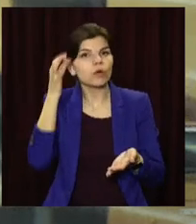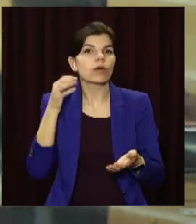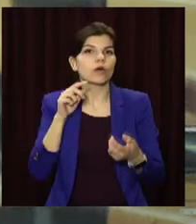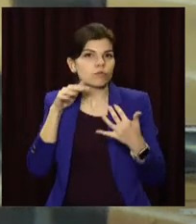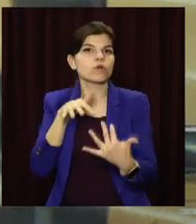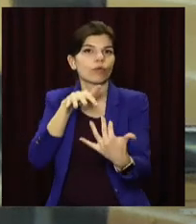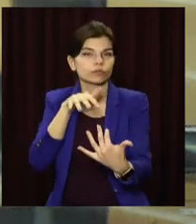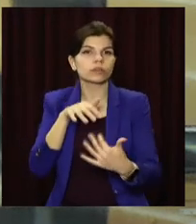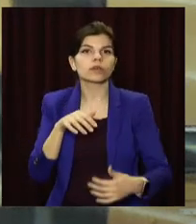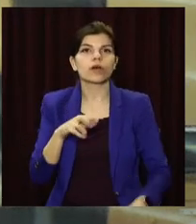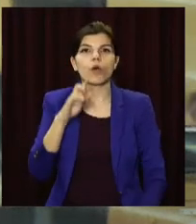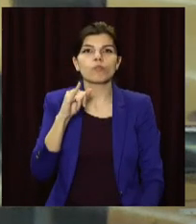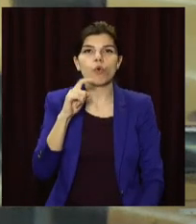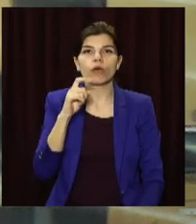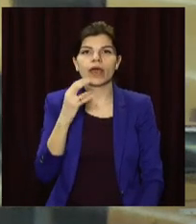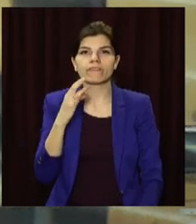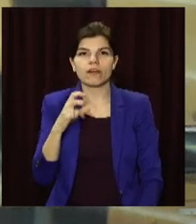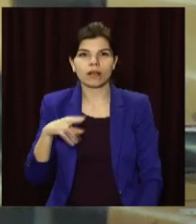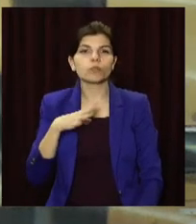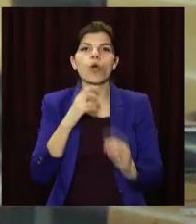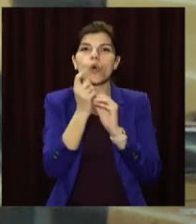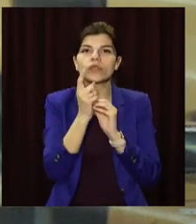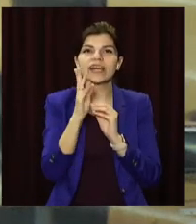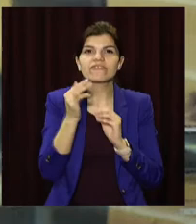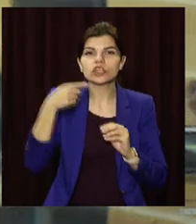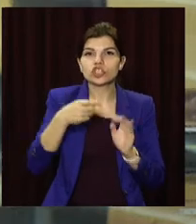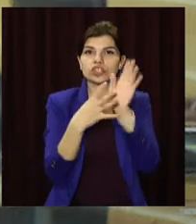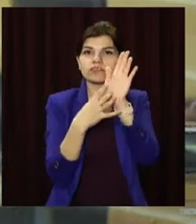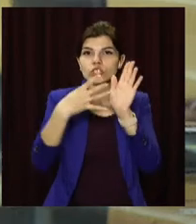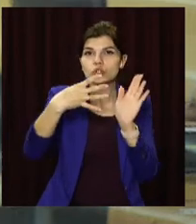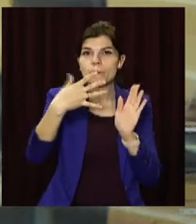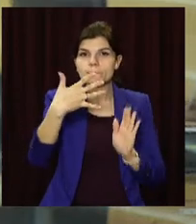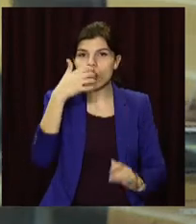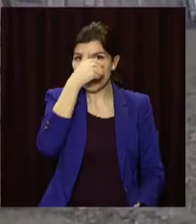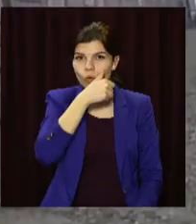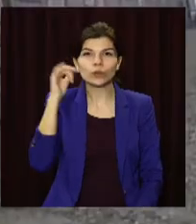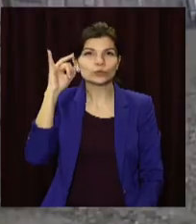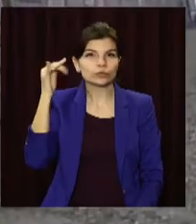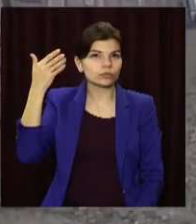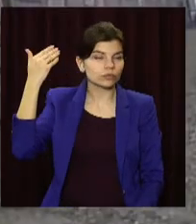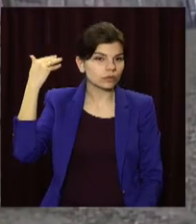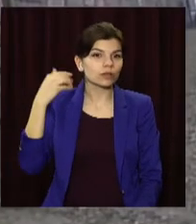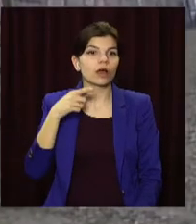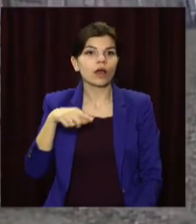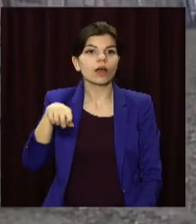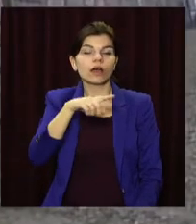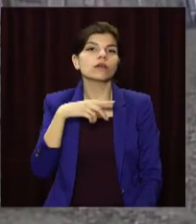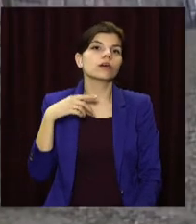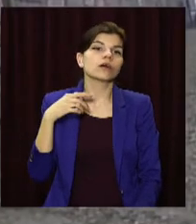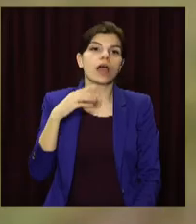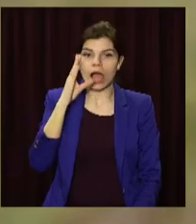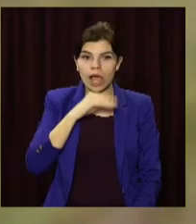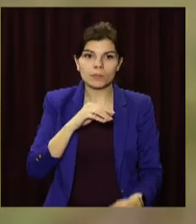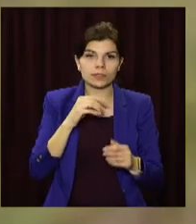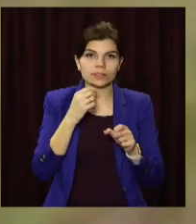повстання в'язнів концтабору Бухенвальд, яке відбулося 11 квітня 1945 року. Полонені тоді зуміли